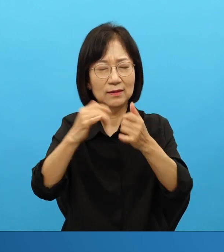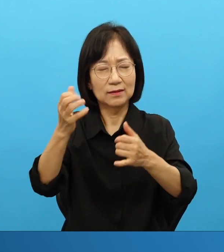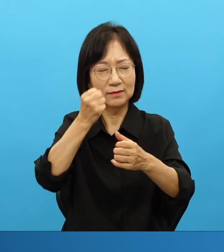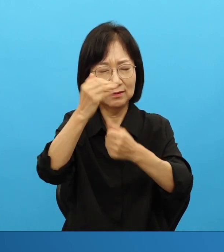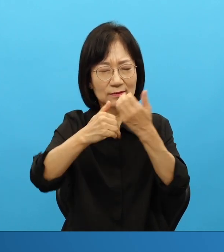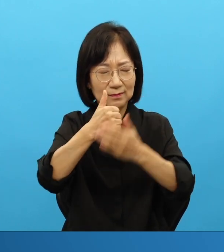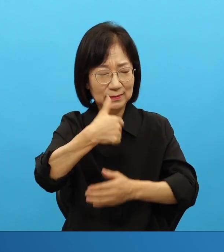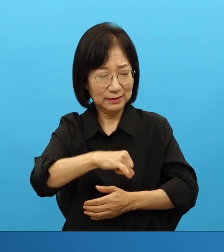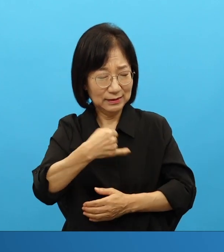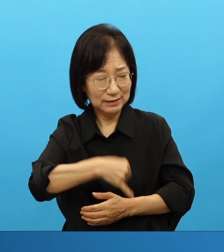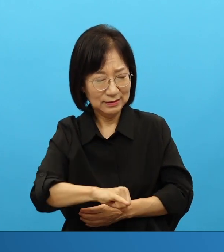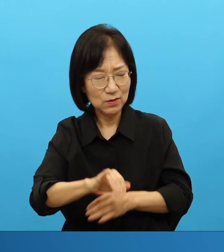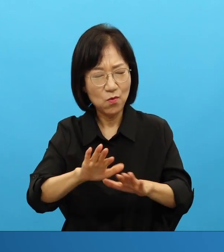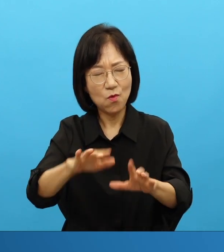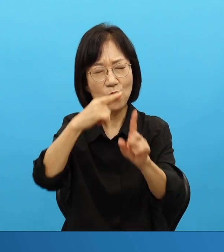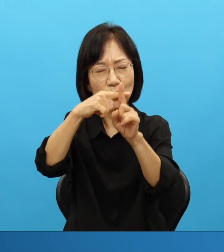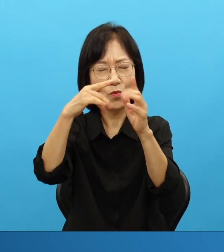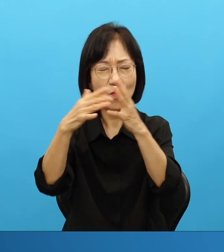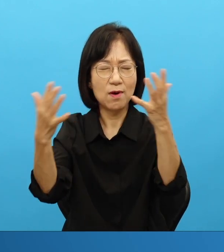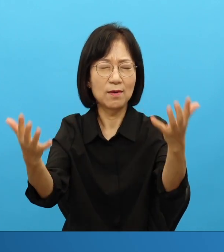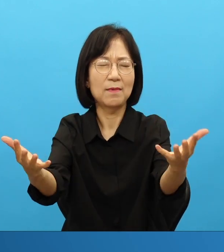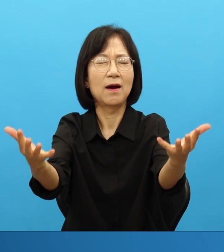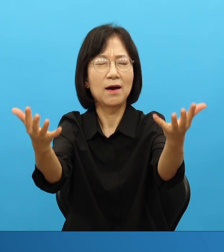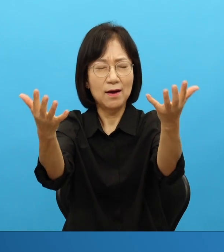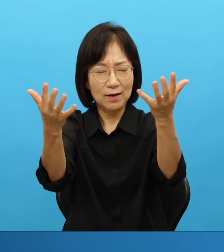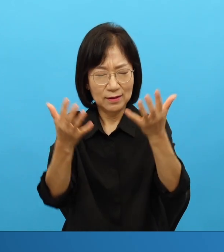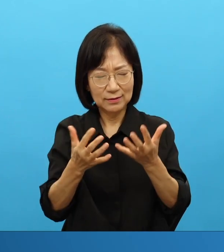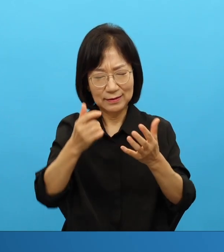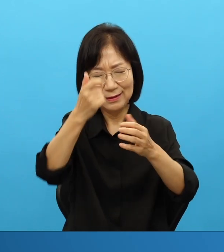자녀들이 성전에 나와 예배드리게 하심에